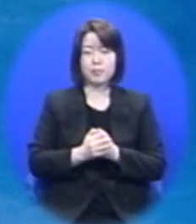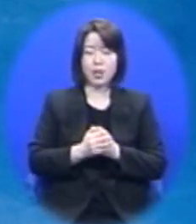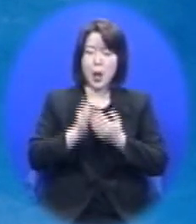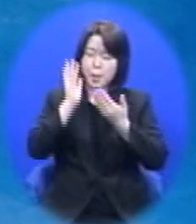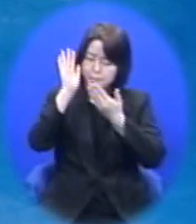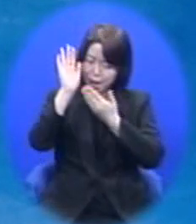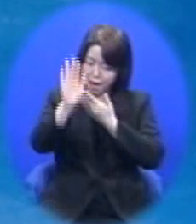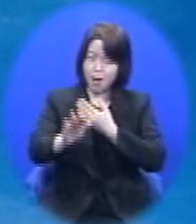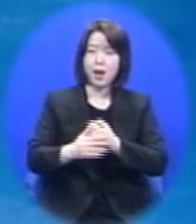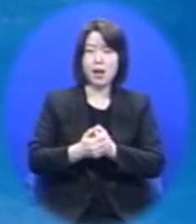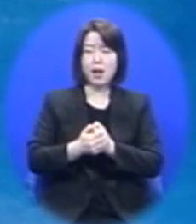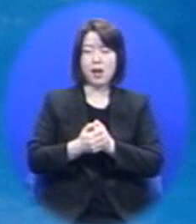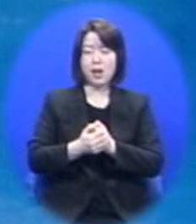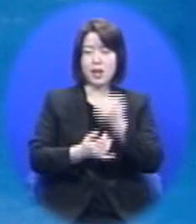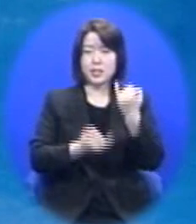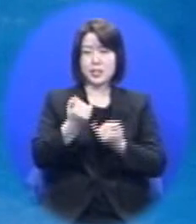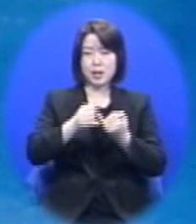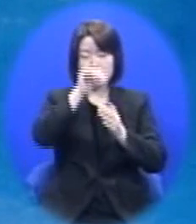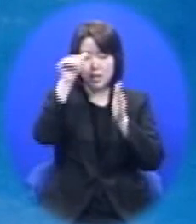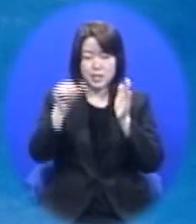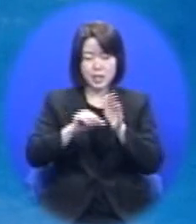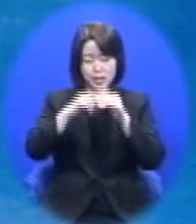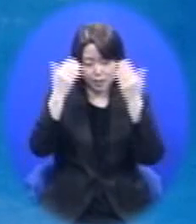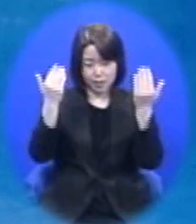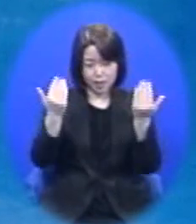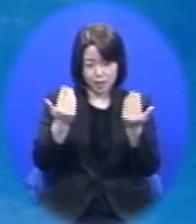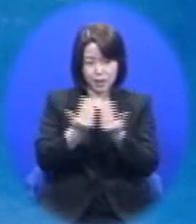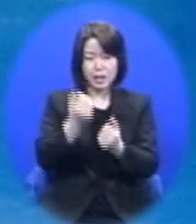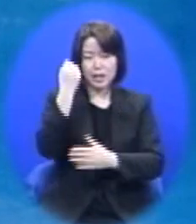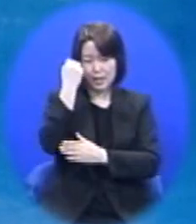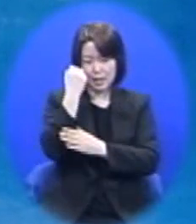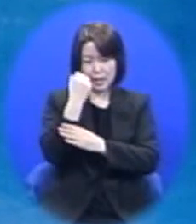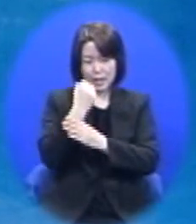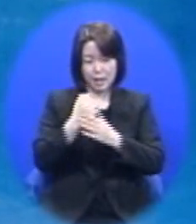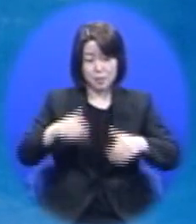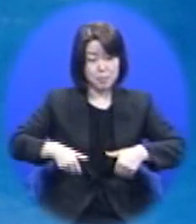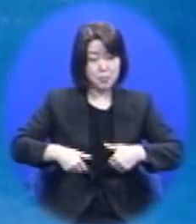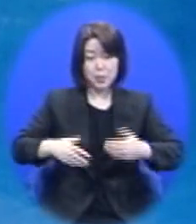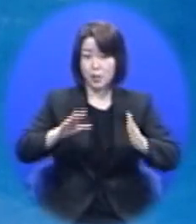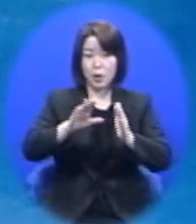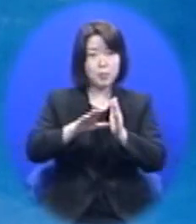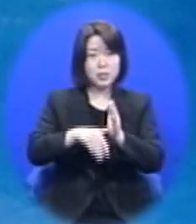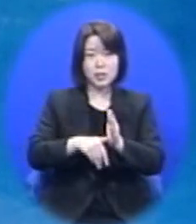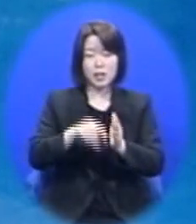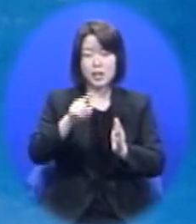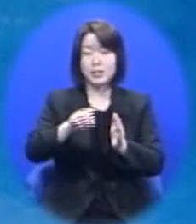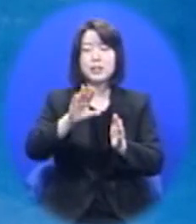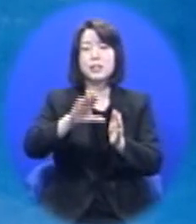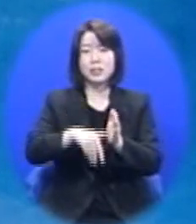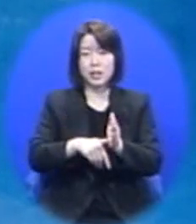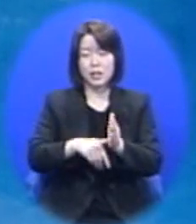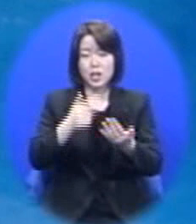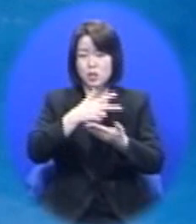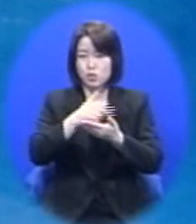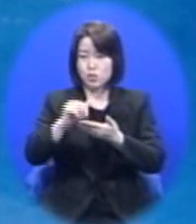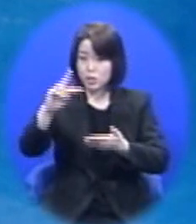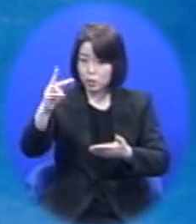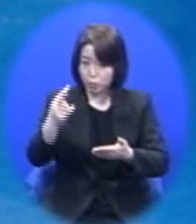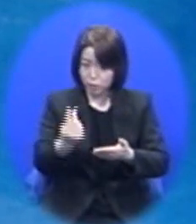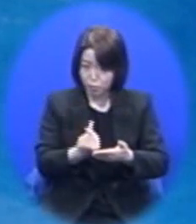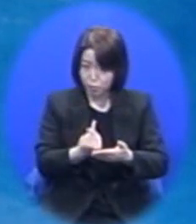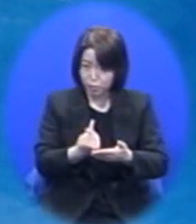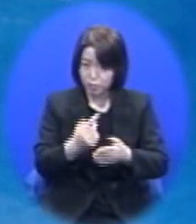나중에 자매님의 인생이 다 낡아 쓸모없게 될 때에야 그때서야 주님께 돌아오려고